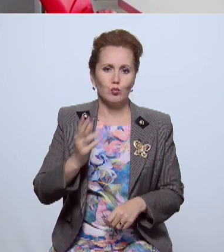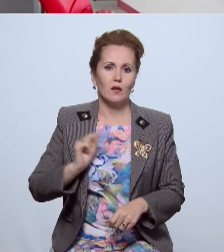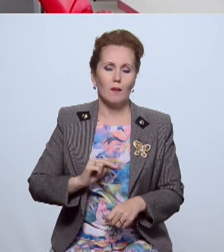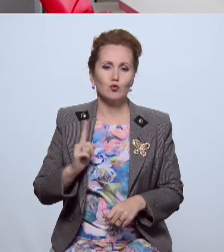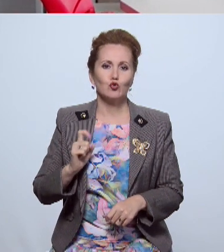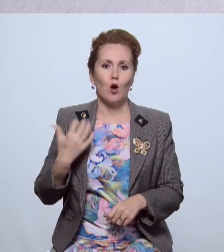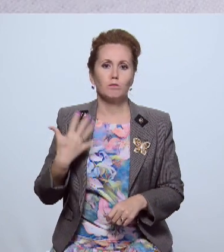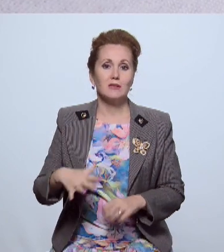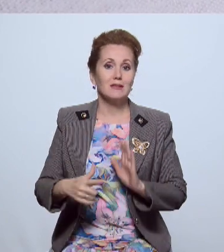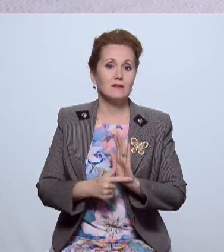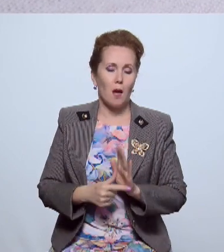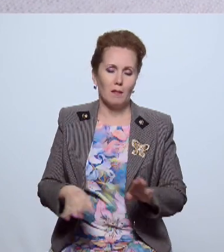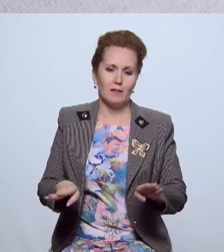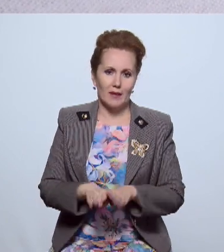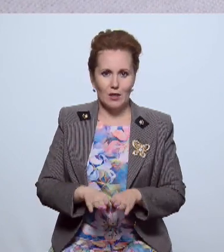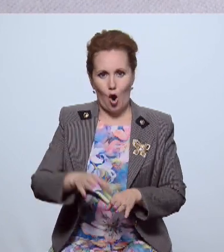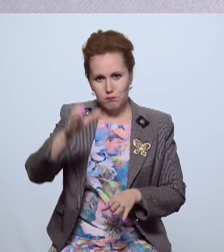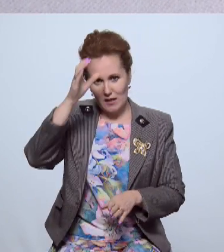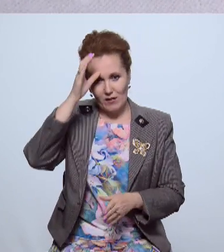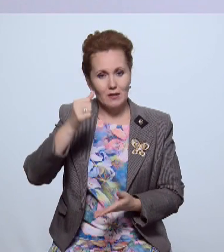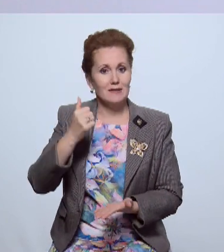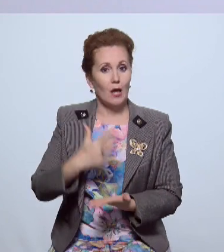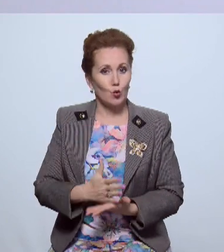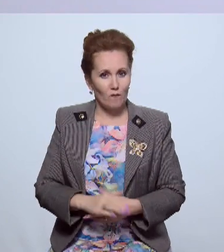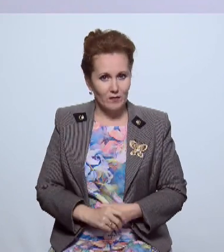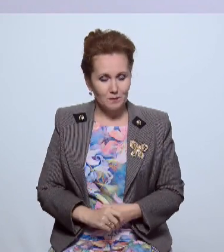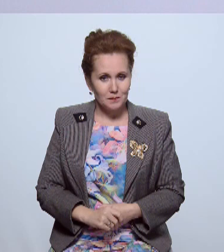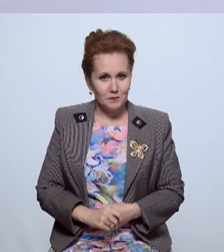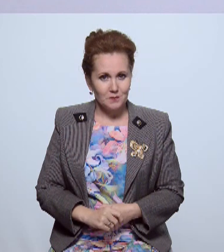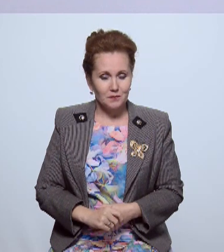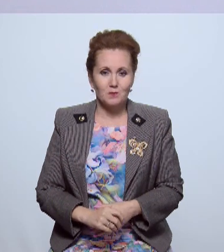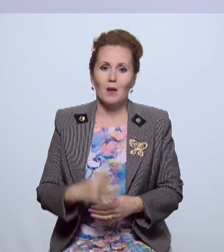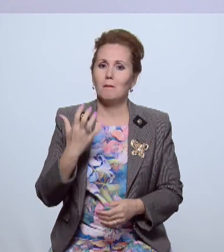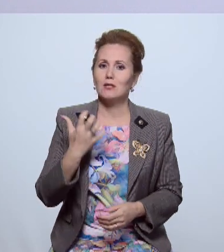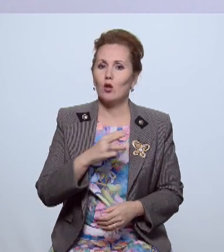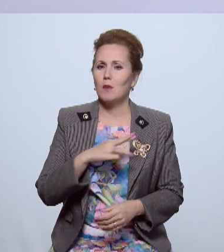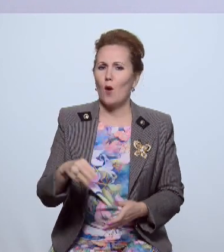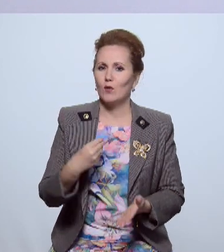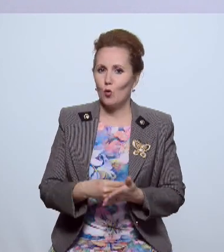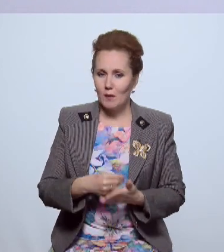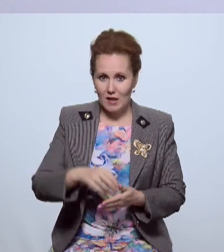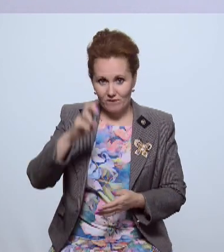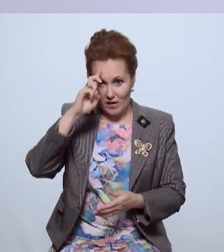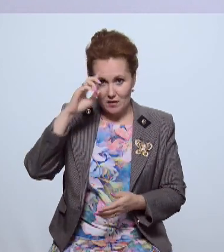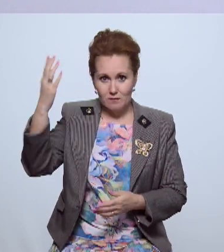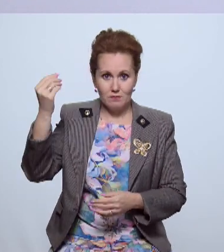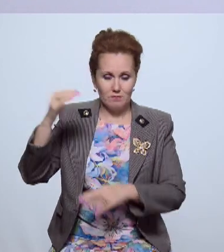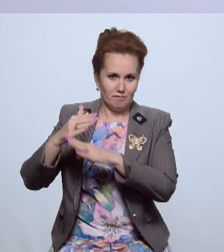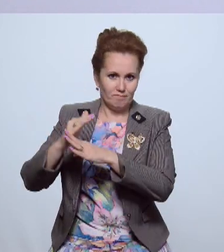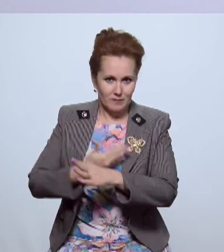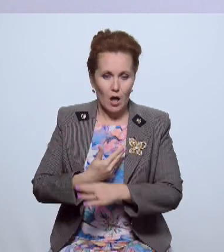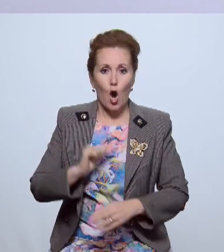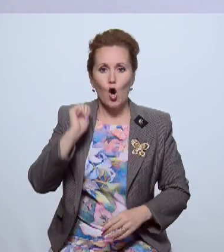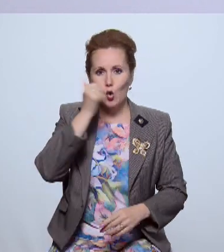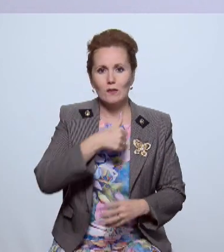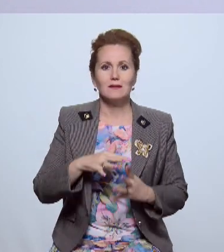работать 157 таких образовательных центров. 500 миллионов рублей из федерального бюджета получит Удмуртия в год